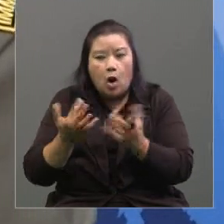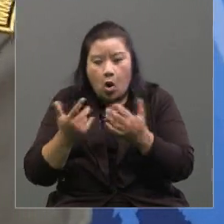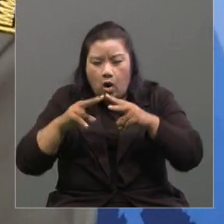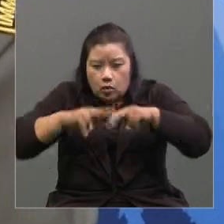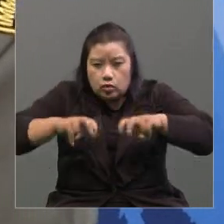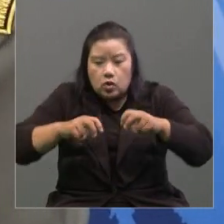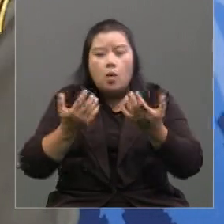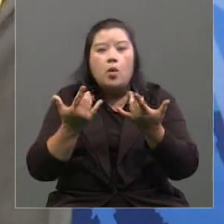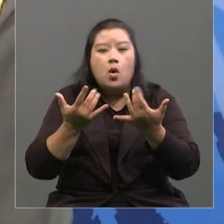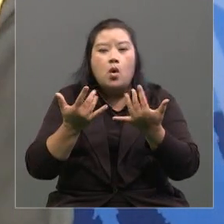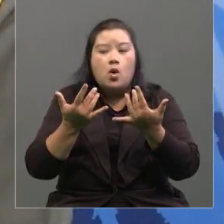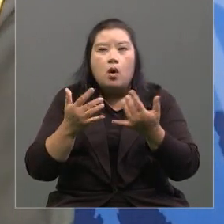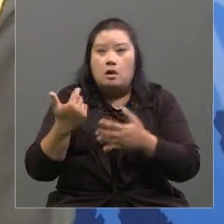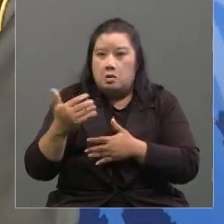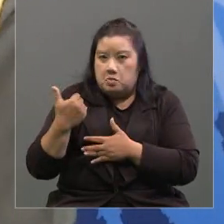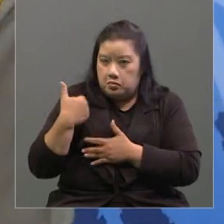ประเด็นนี้กำลังตรวจสอบมี